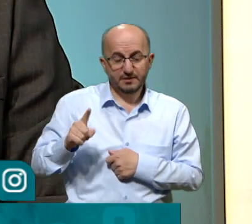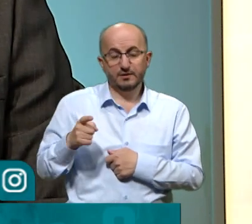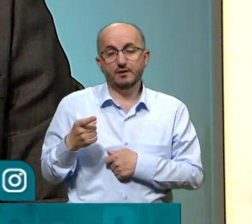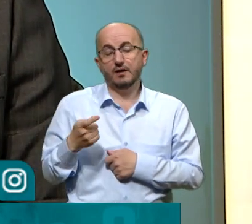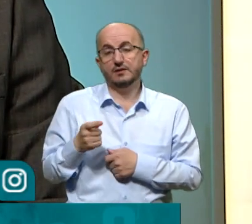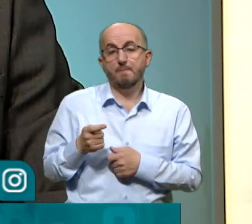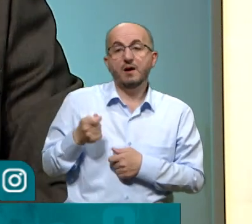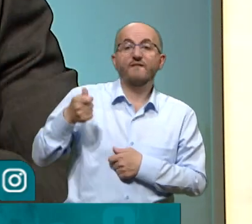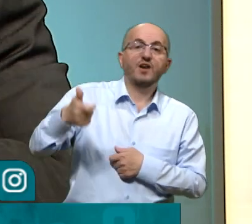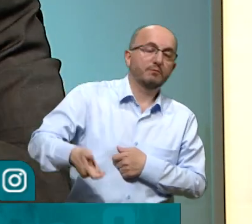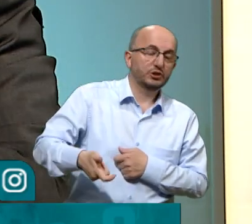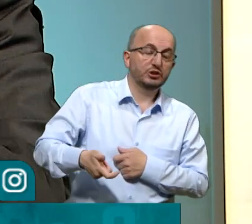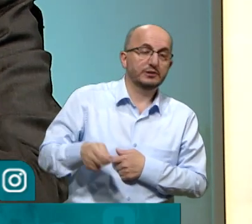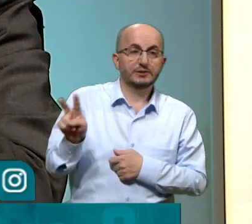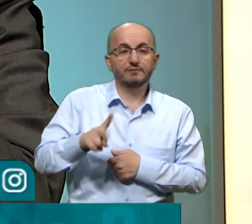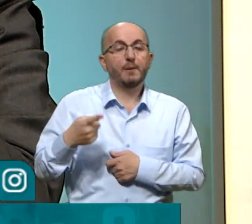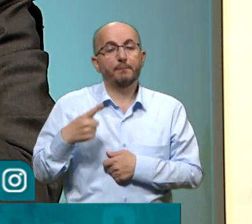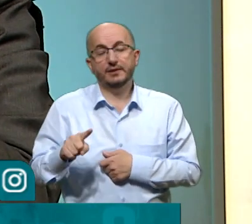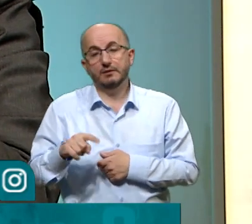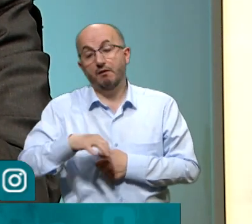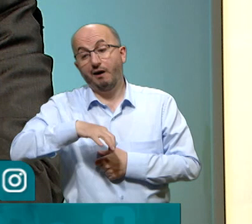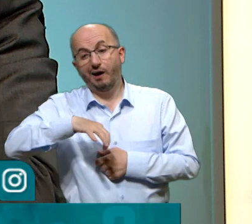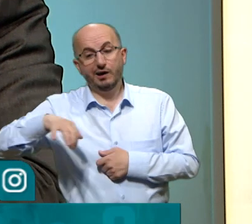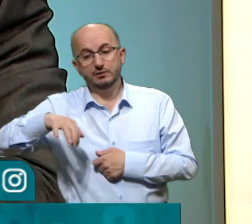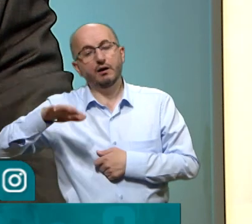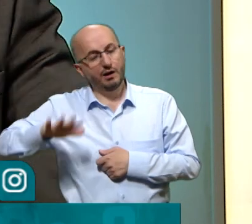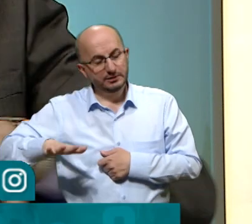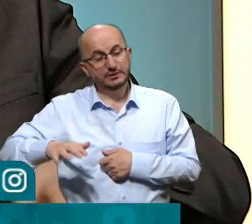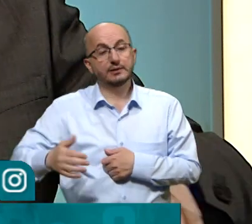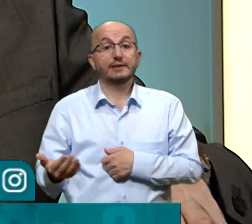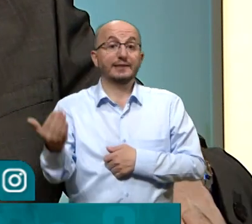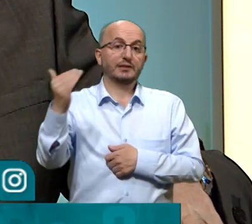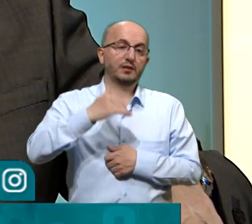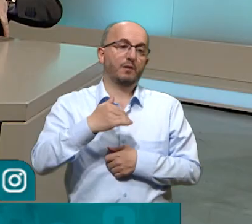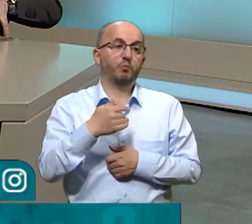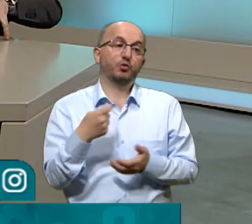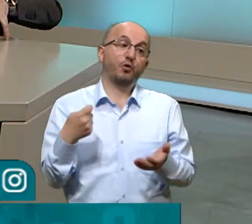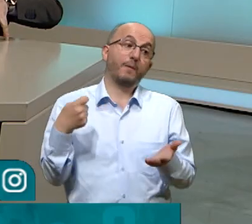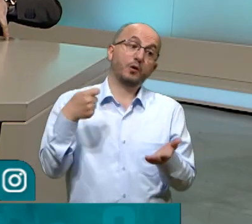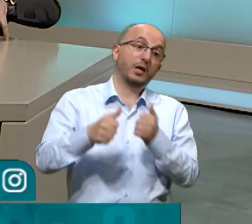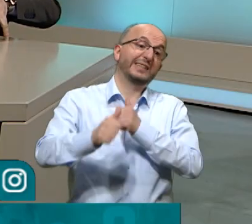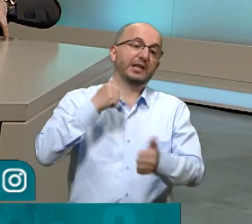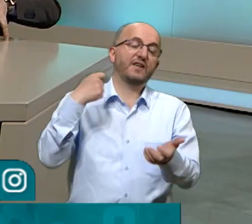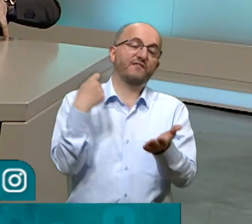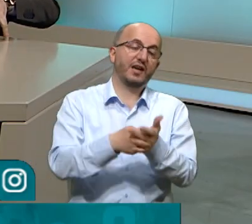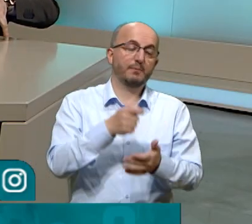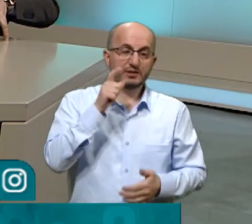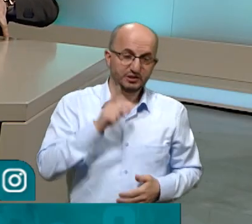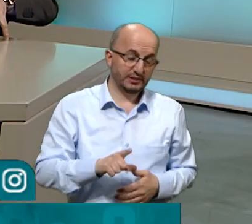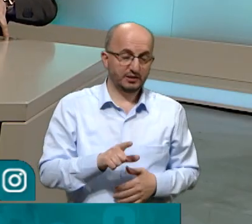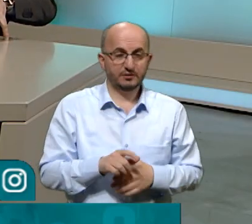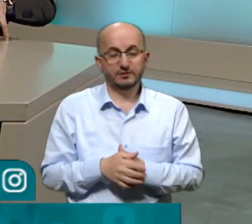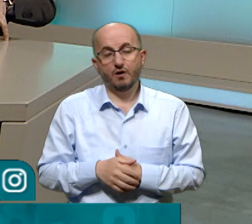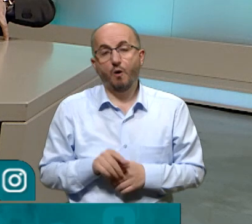para vermiş O zaman 20 bin lira arttığına göre getirip bu yirmi vermeniz gerekir iade etmeniz gerekir vermezsek